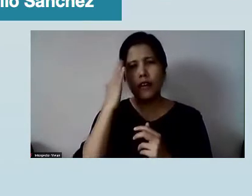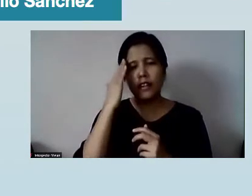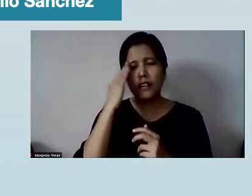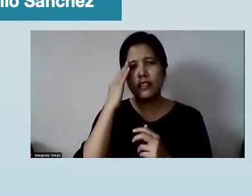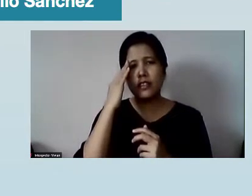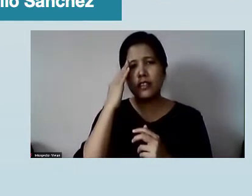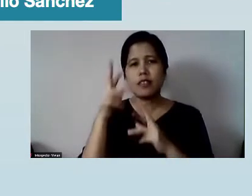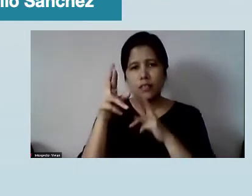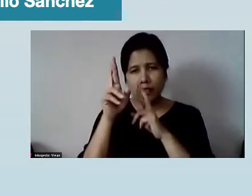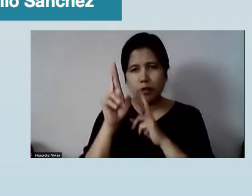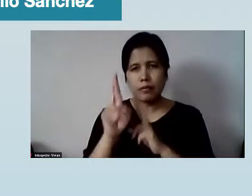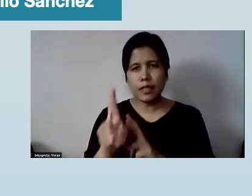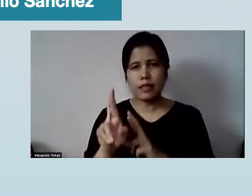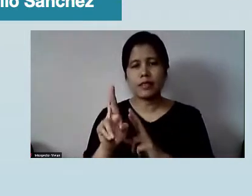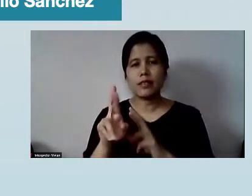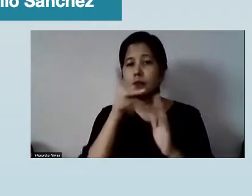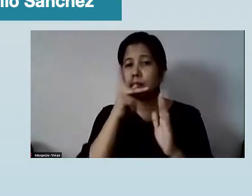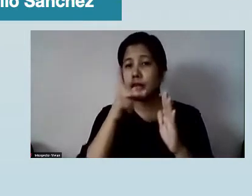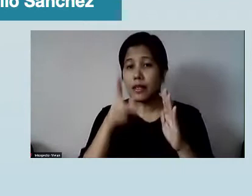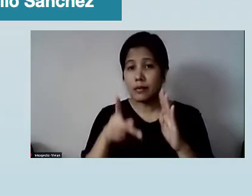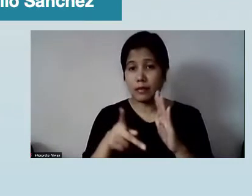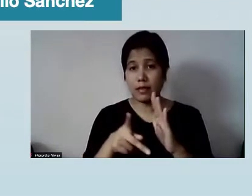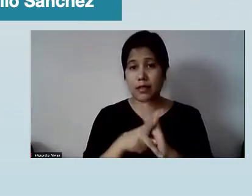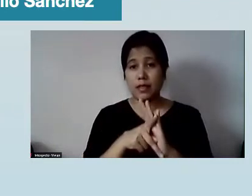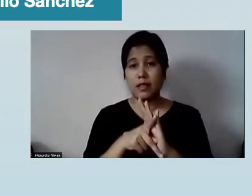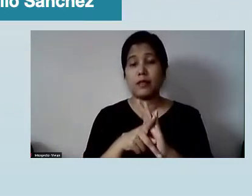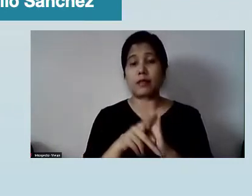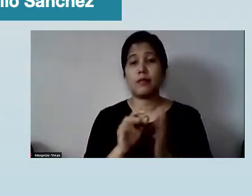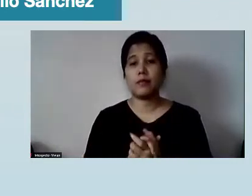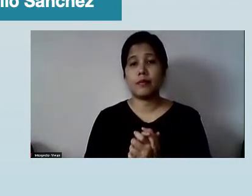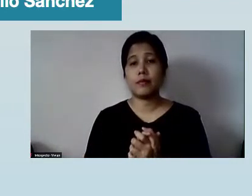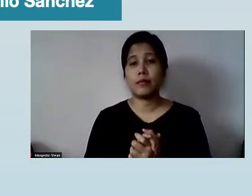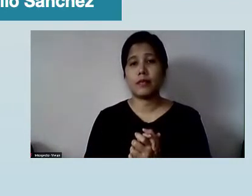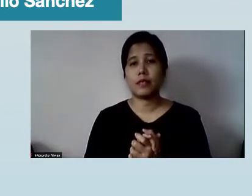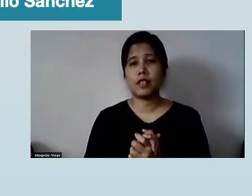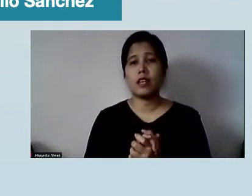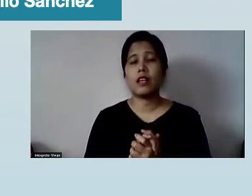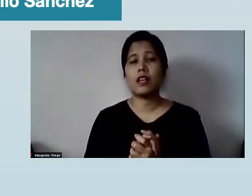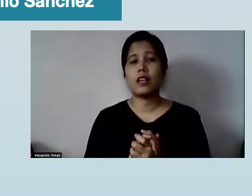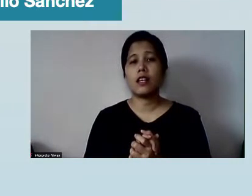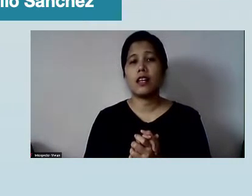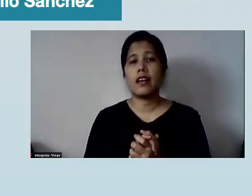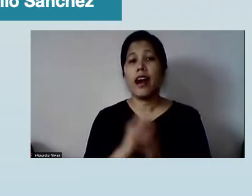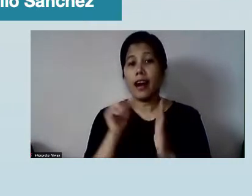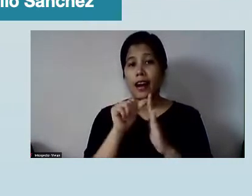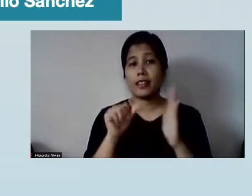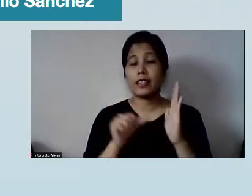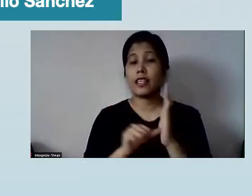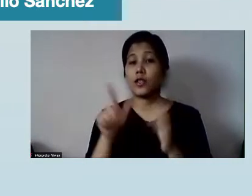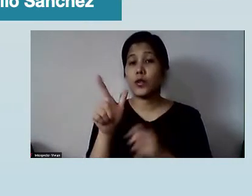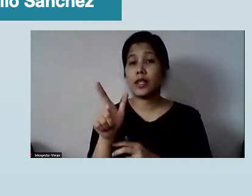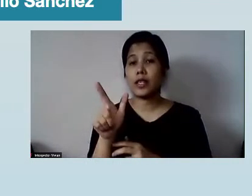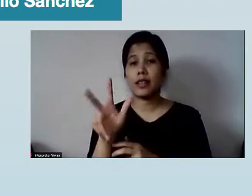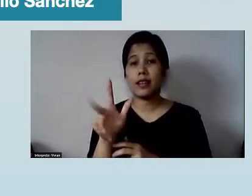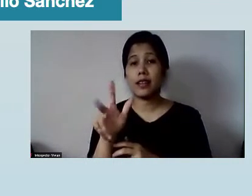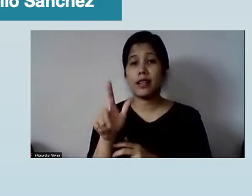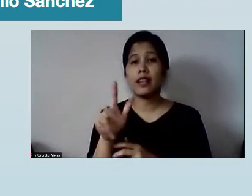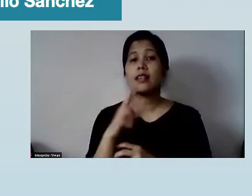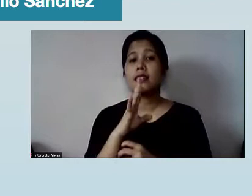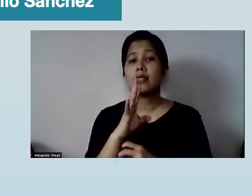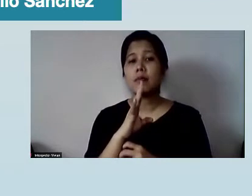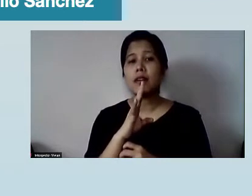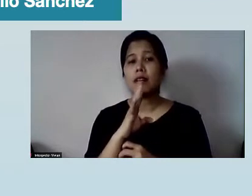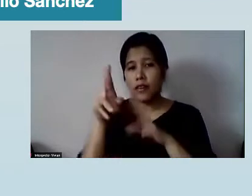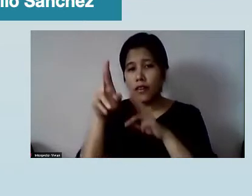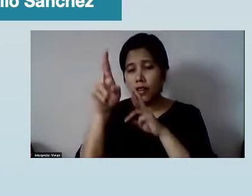the respect for privacy should be done also. And then on Article 23, it speaks of the